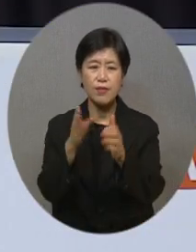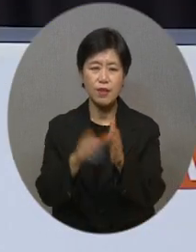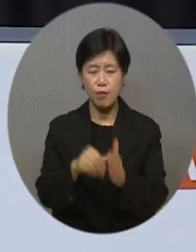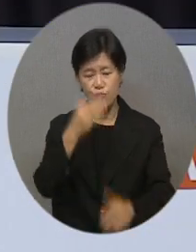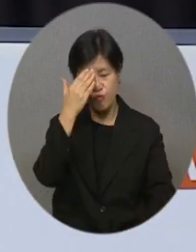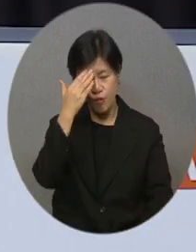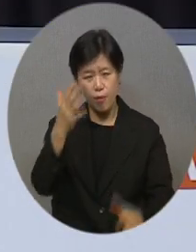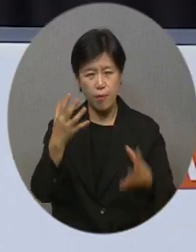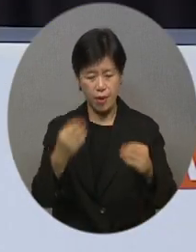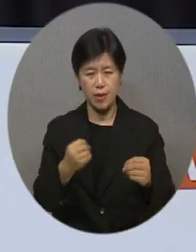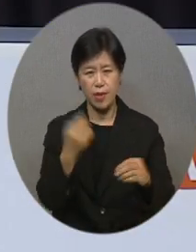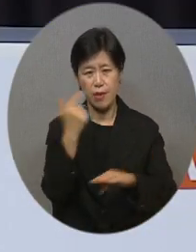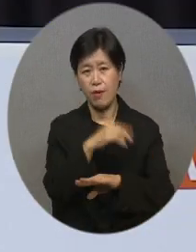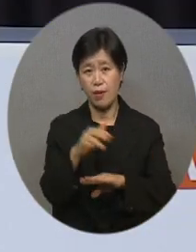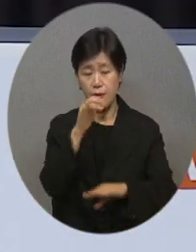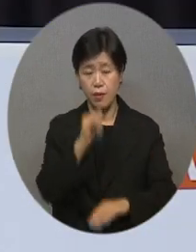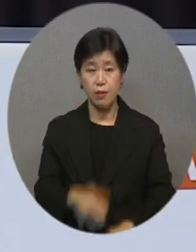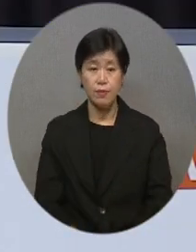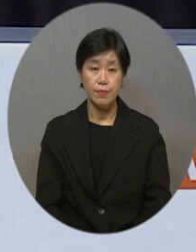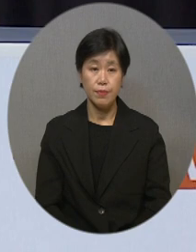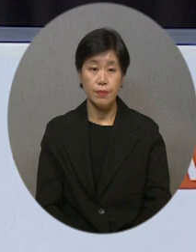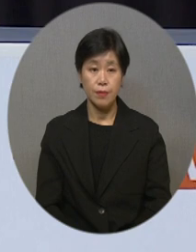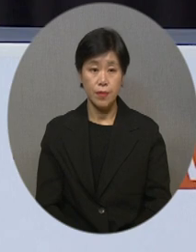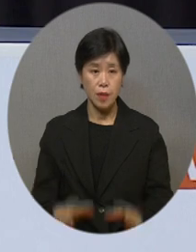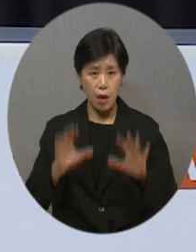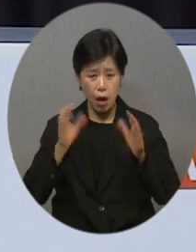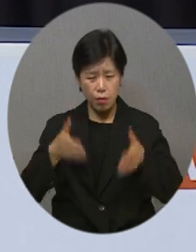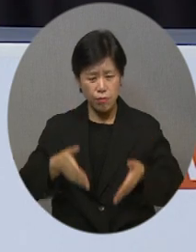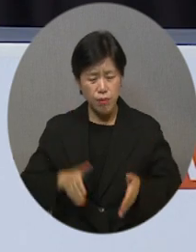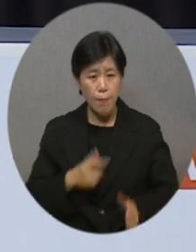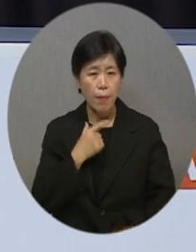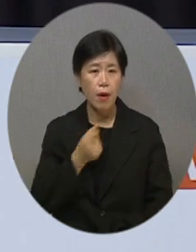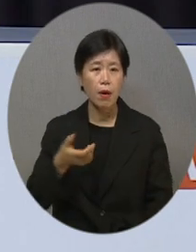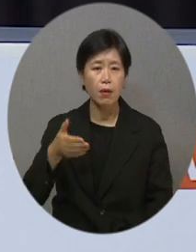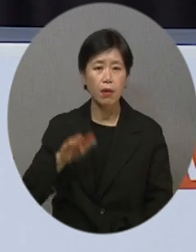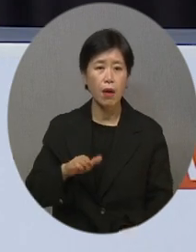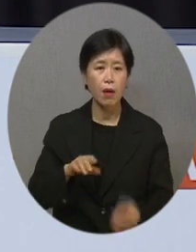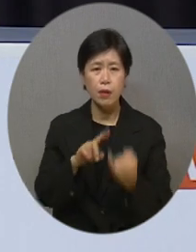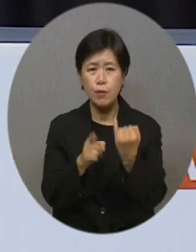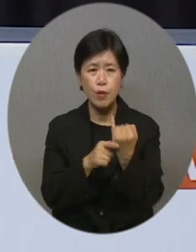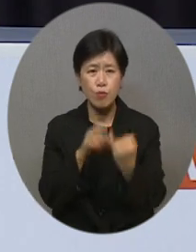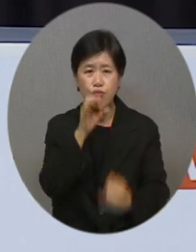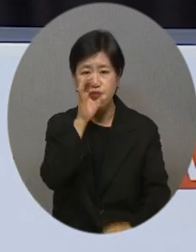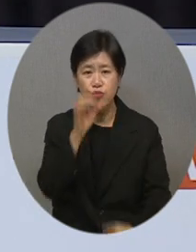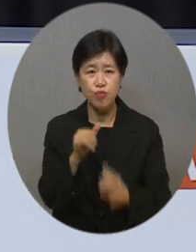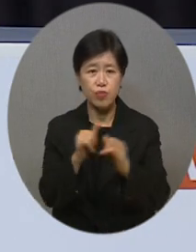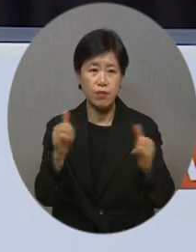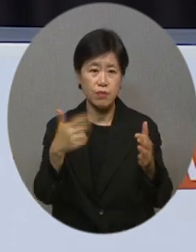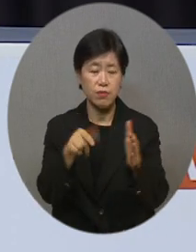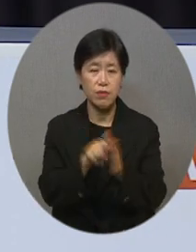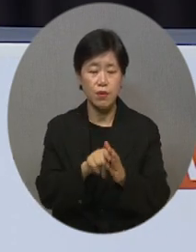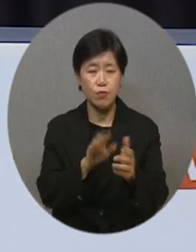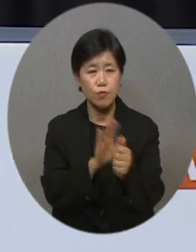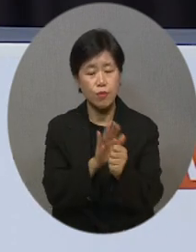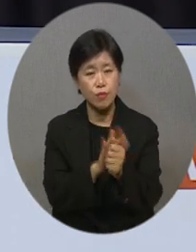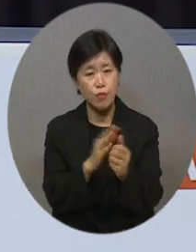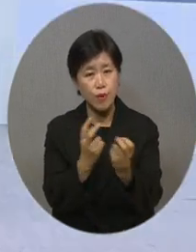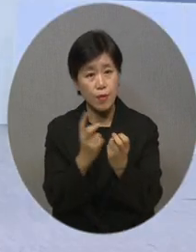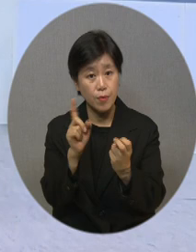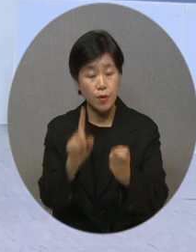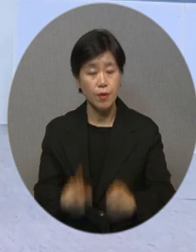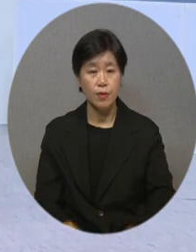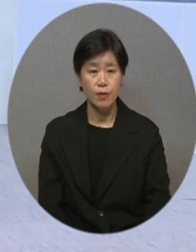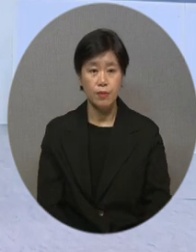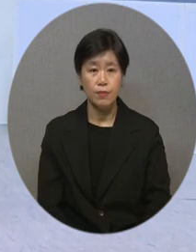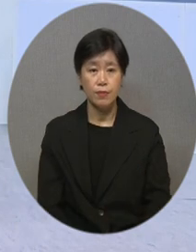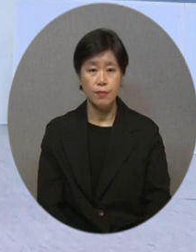싶어도 난임으로 인하여 갖지 못하는 부부들이 있습니다. 그런 부부들을 위한 그런 정책도 있습니까? 정책도 많이